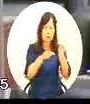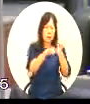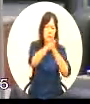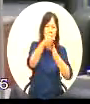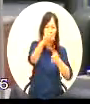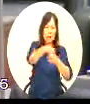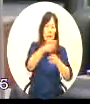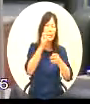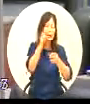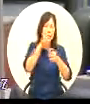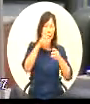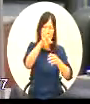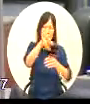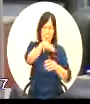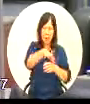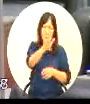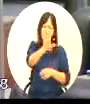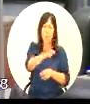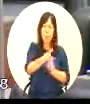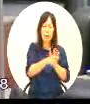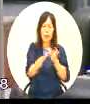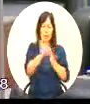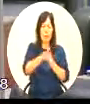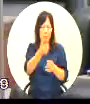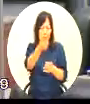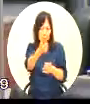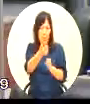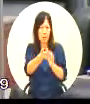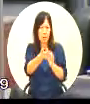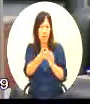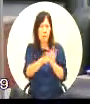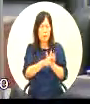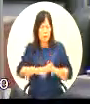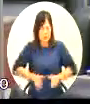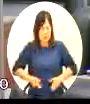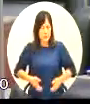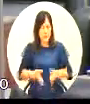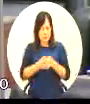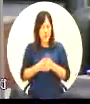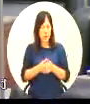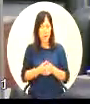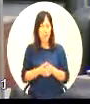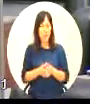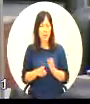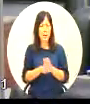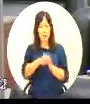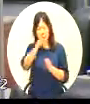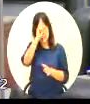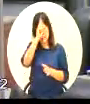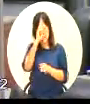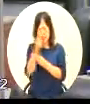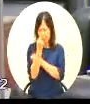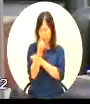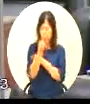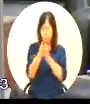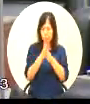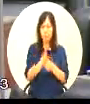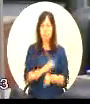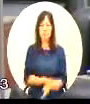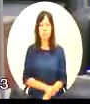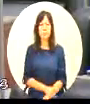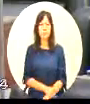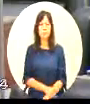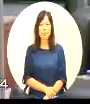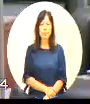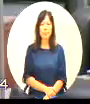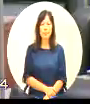场，所以我想这个有非常非常高度的急迫性跟需要，那我也希望您能多多努力。